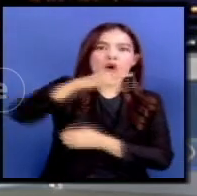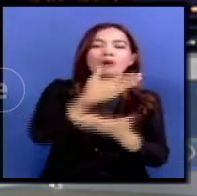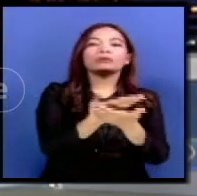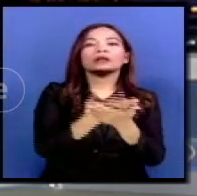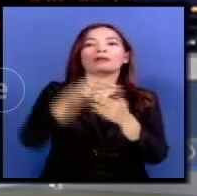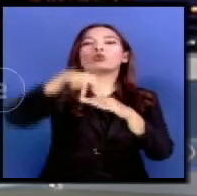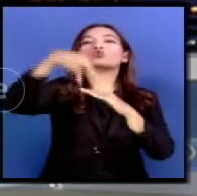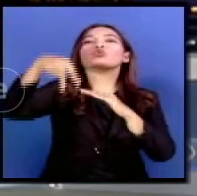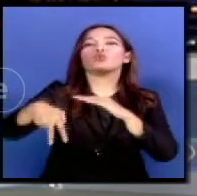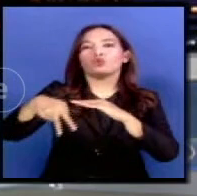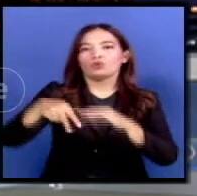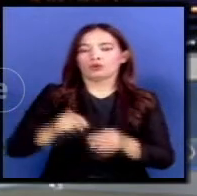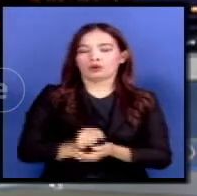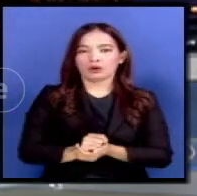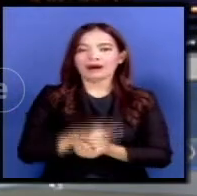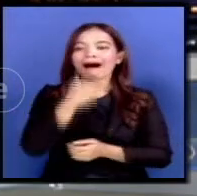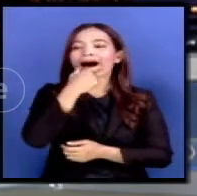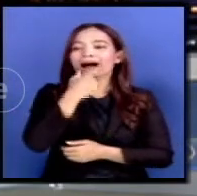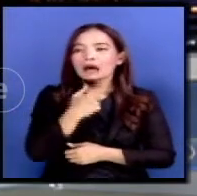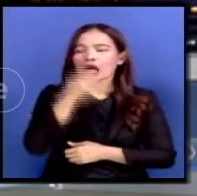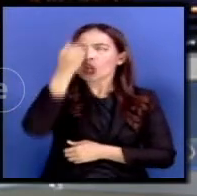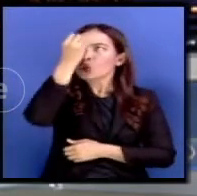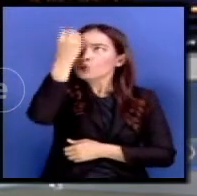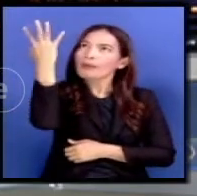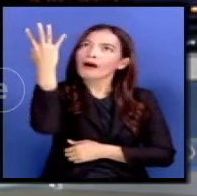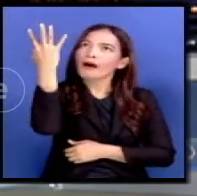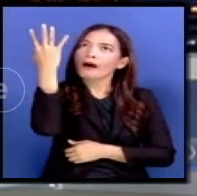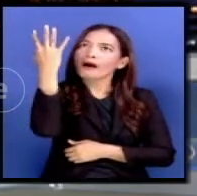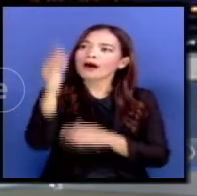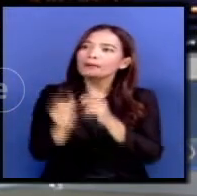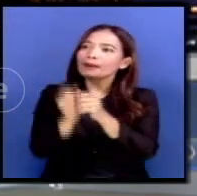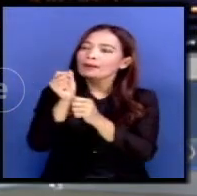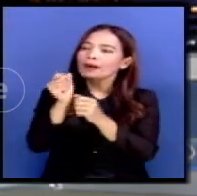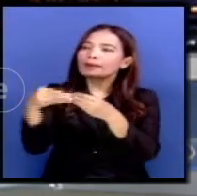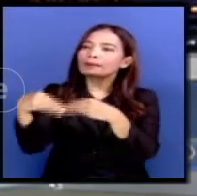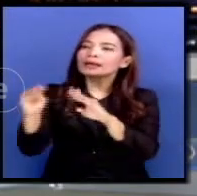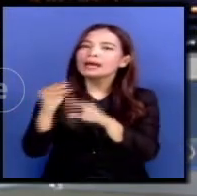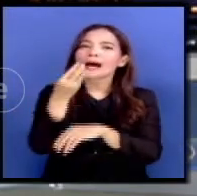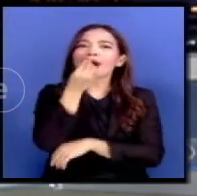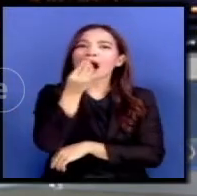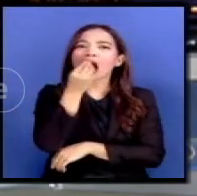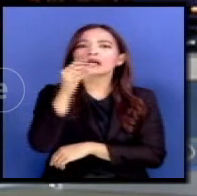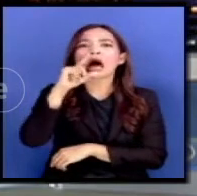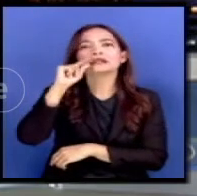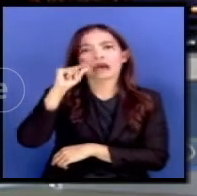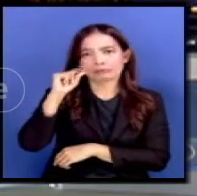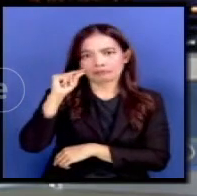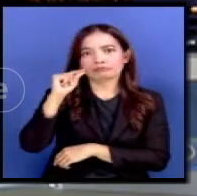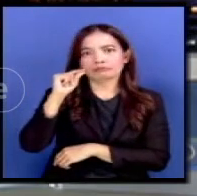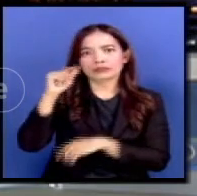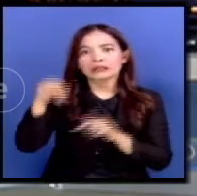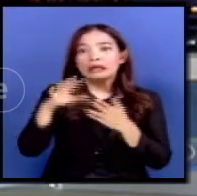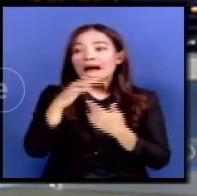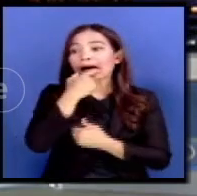mendarat di Madinah. Ya, kakek tersebut mengaku lupa Rizky, belum membeli makan pada ayam-ayamnya dan ternyata